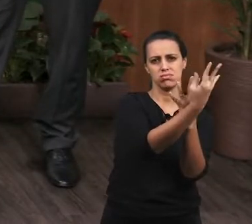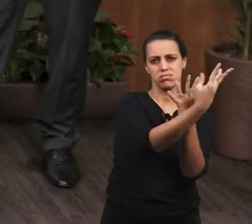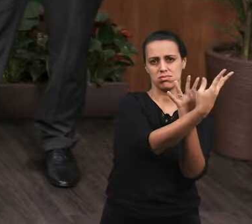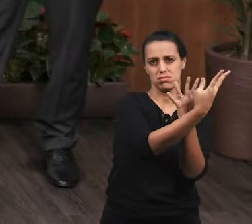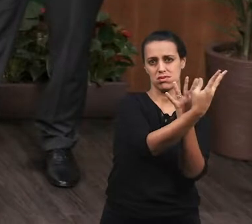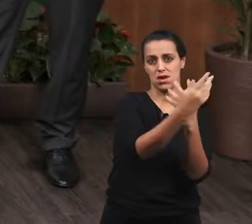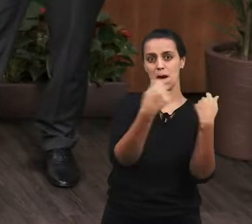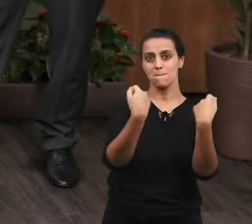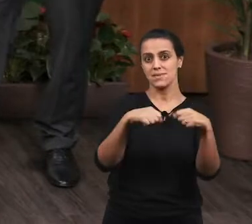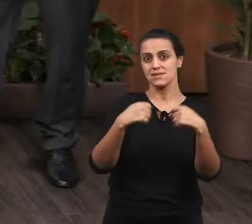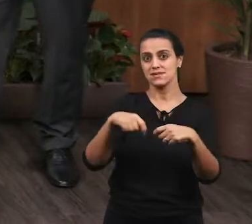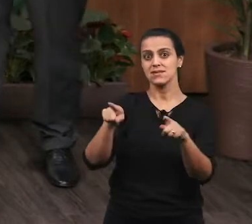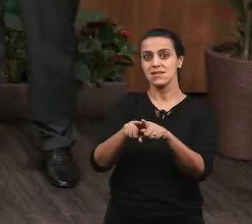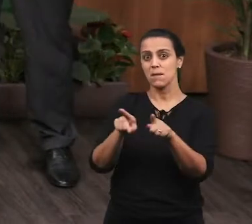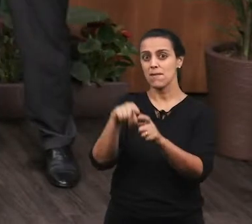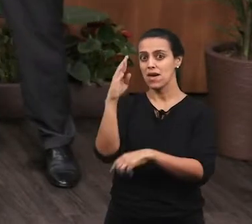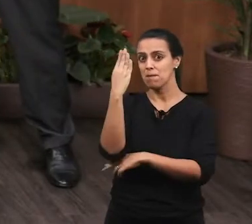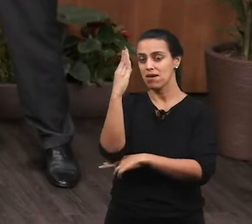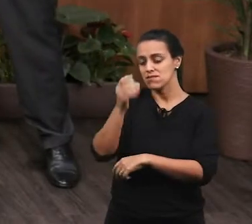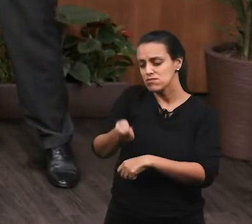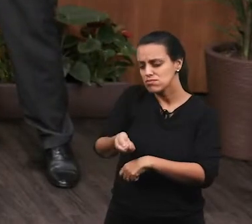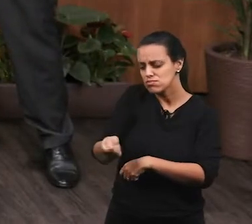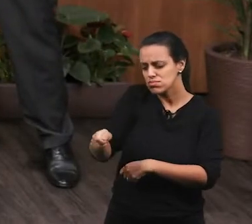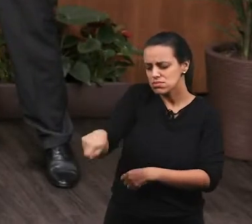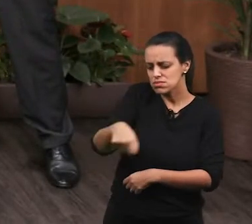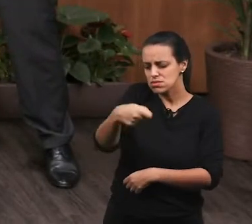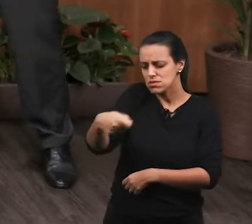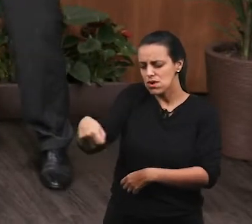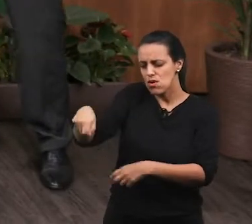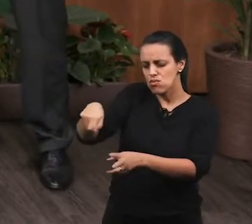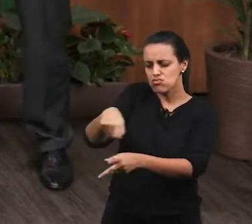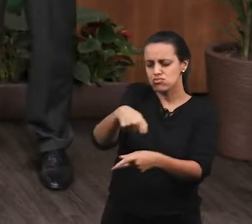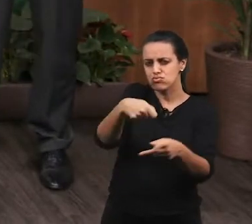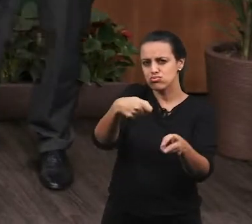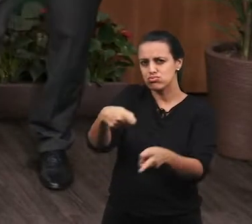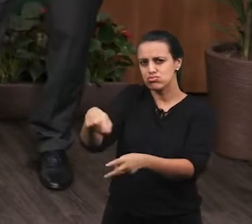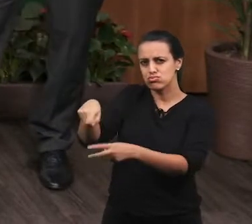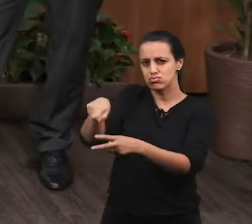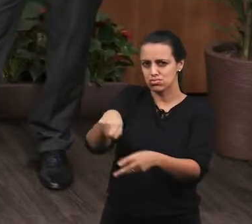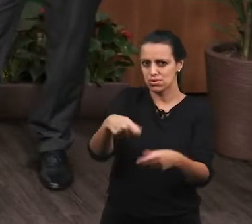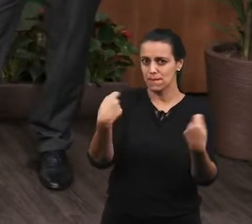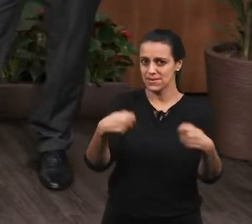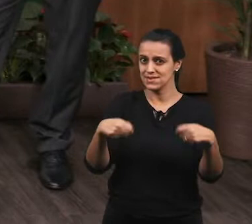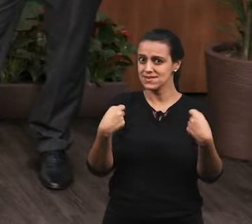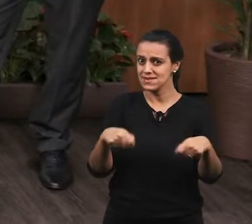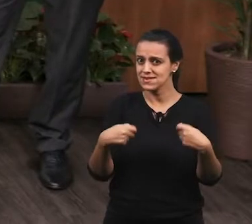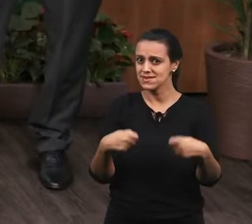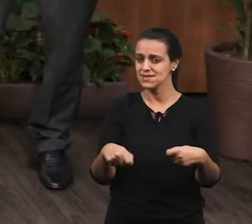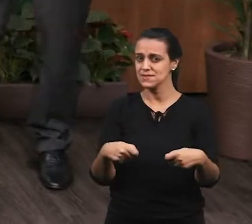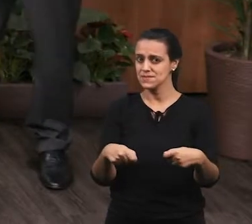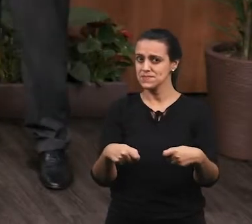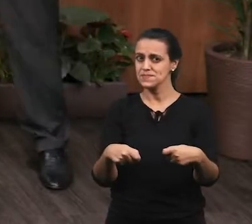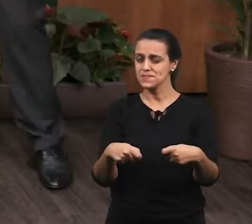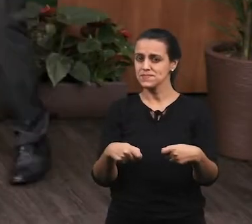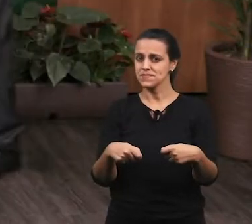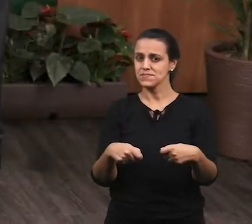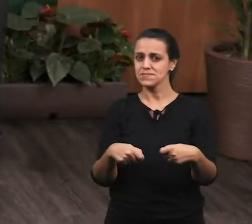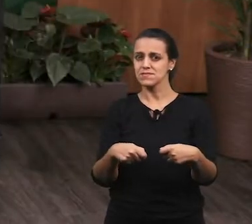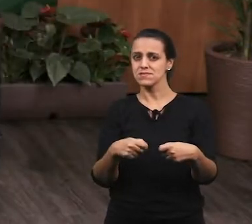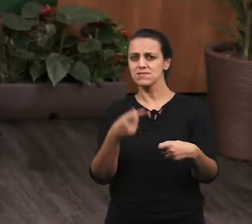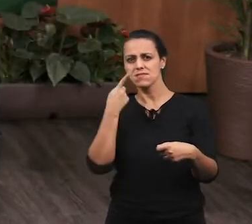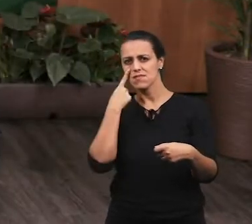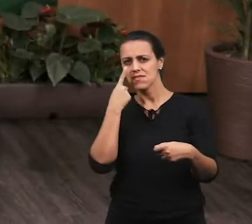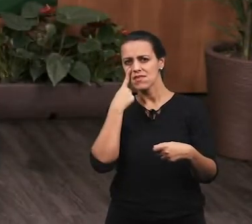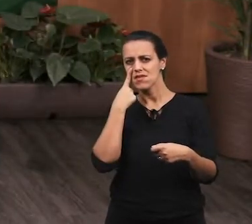во светильнике, он сжигал курение на этом алтаре. Библия говорит